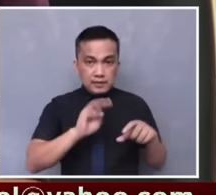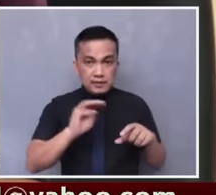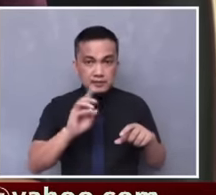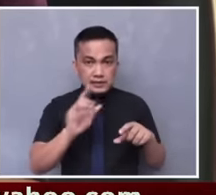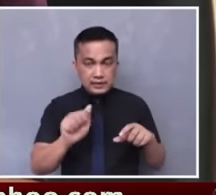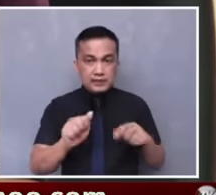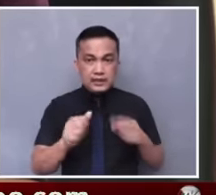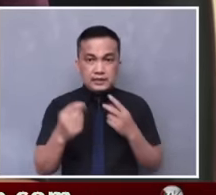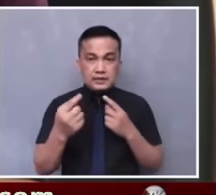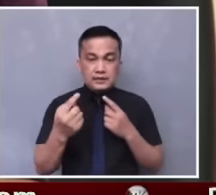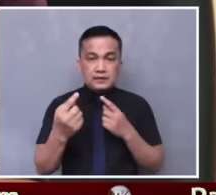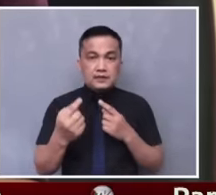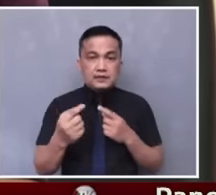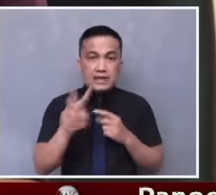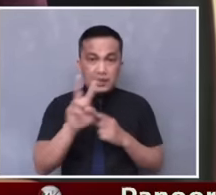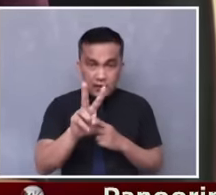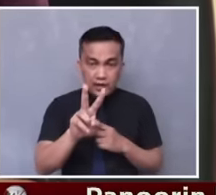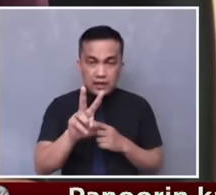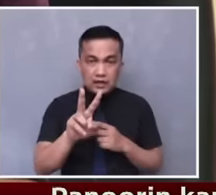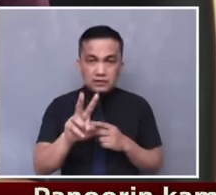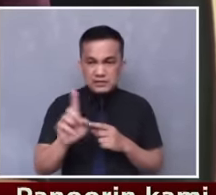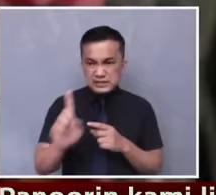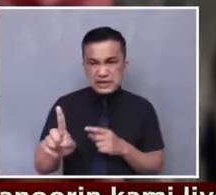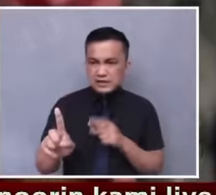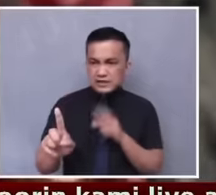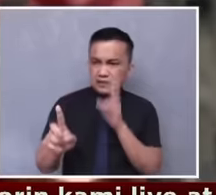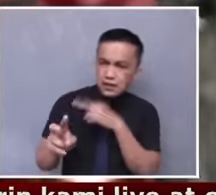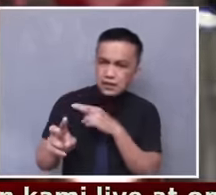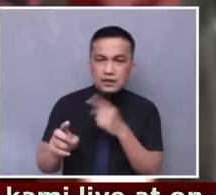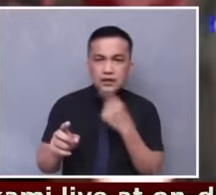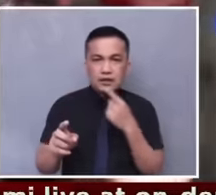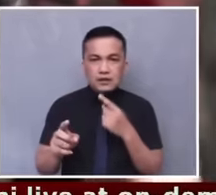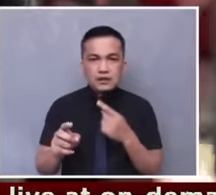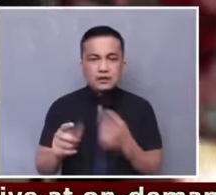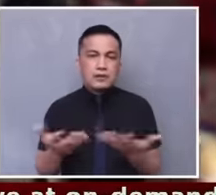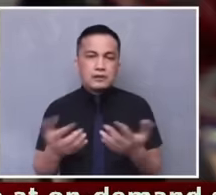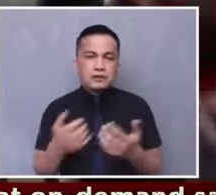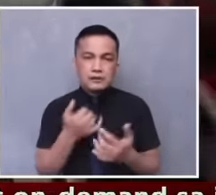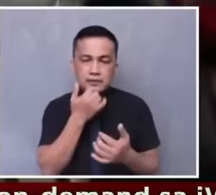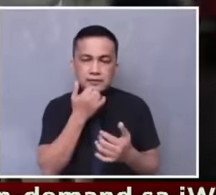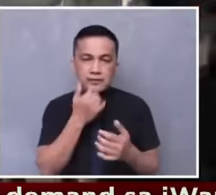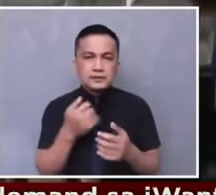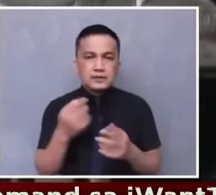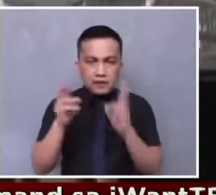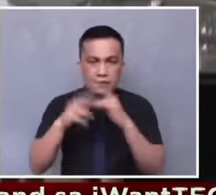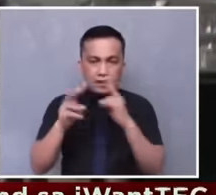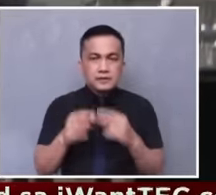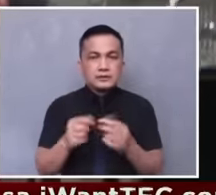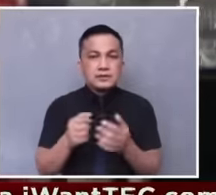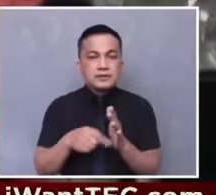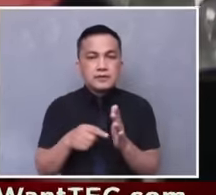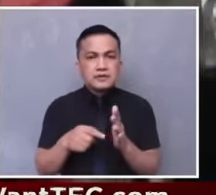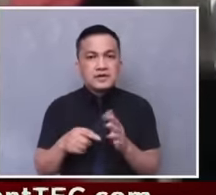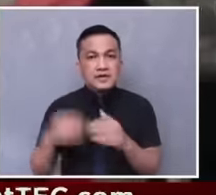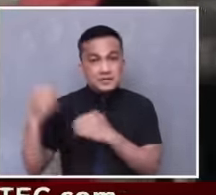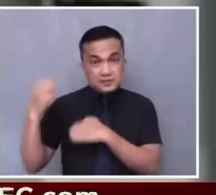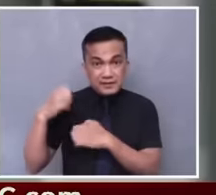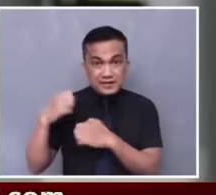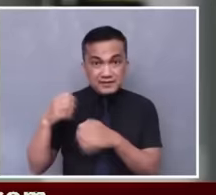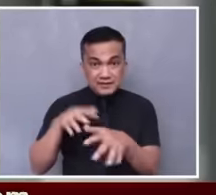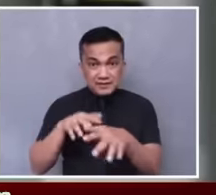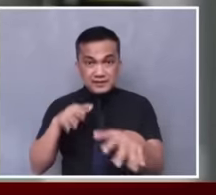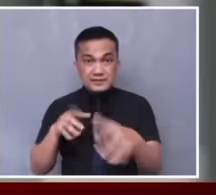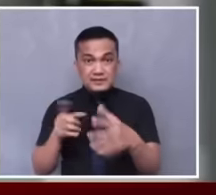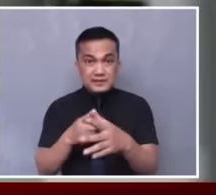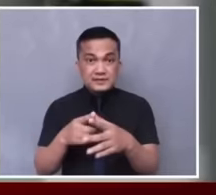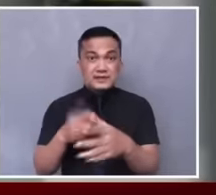isa lang, baka mamaya, hindi ko malama, baka may fake. Kaya asahan ng magta-traffic sa unang araw ng pagbabalik ng coding